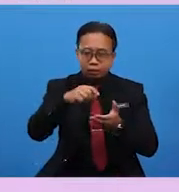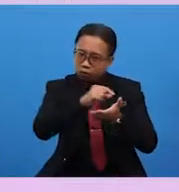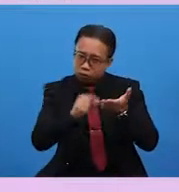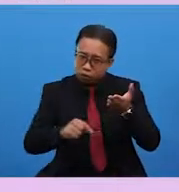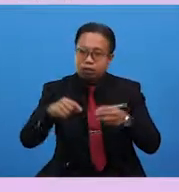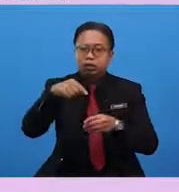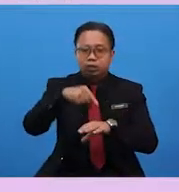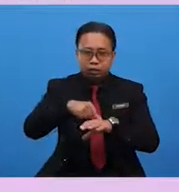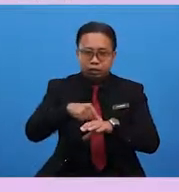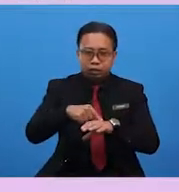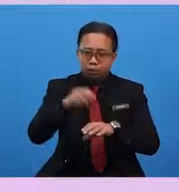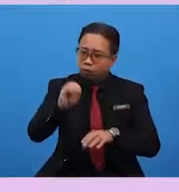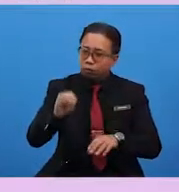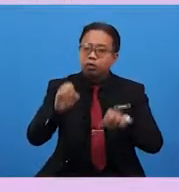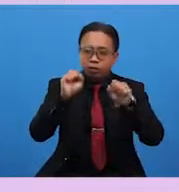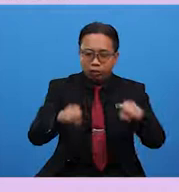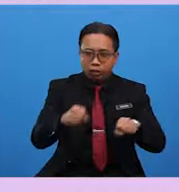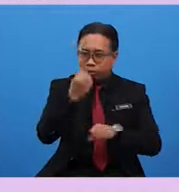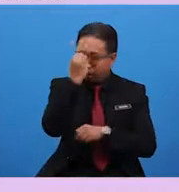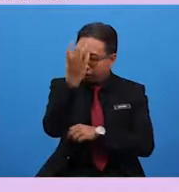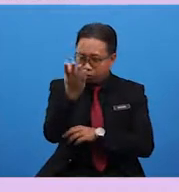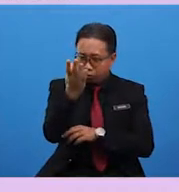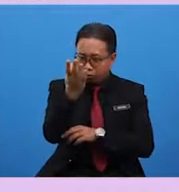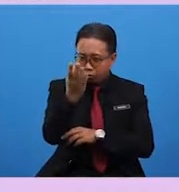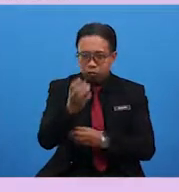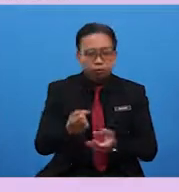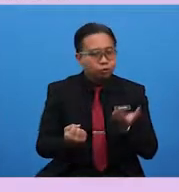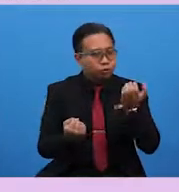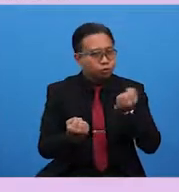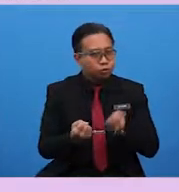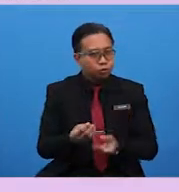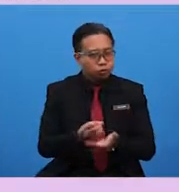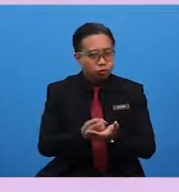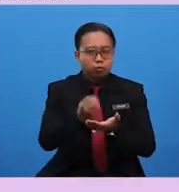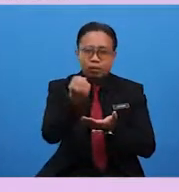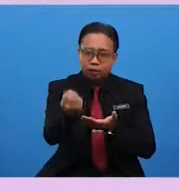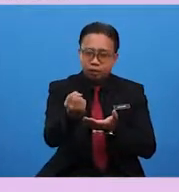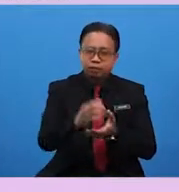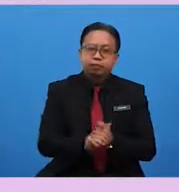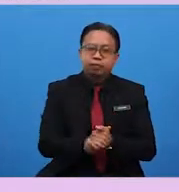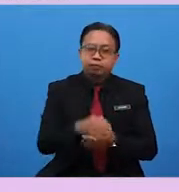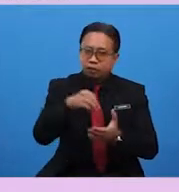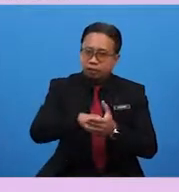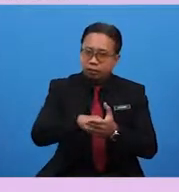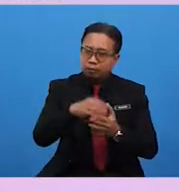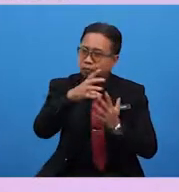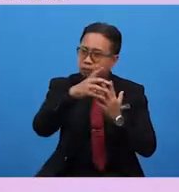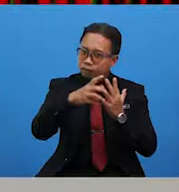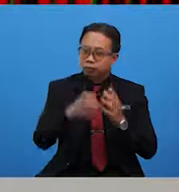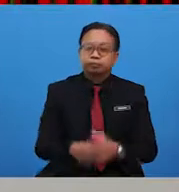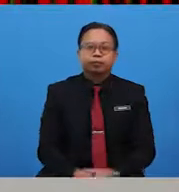bolehlah memberi hujah yang Bernas tentang sumbangan karya dalam konteks yang dipilih